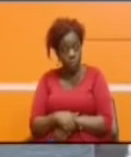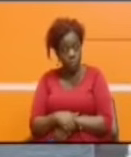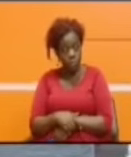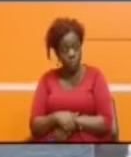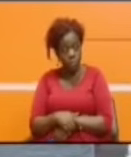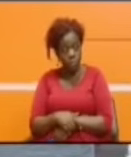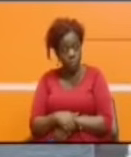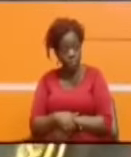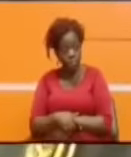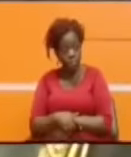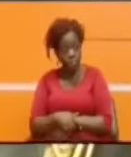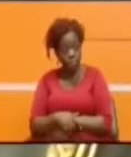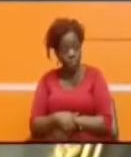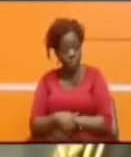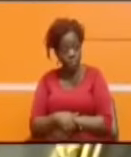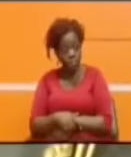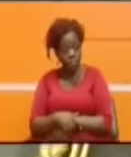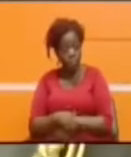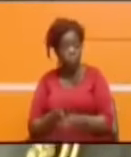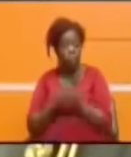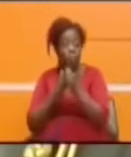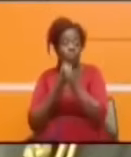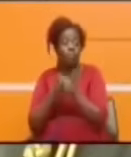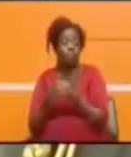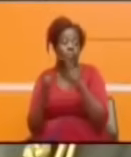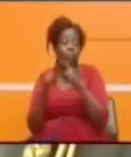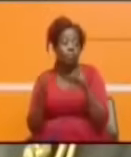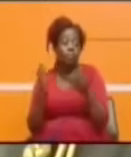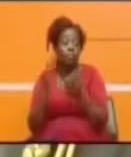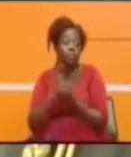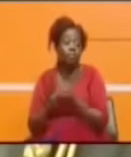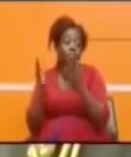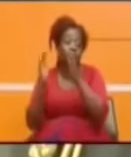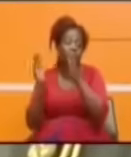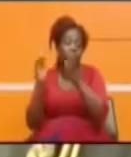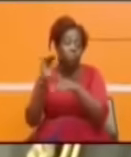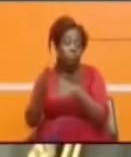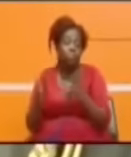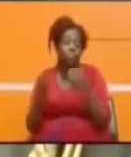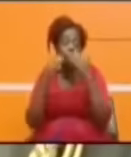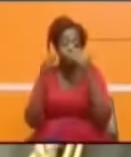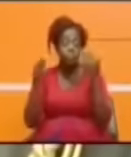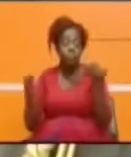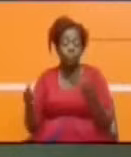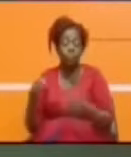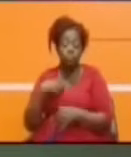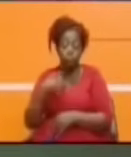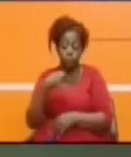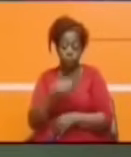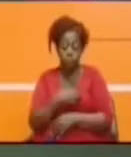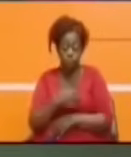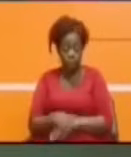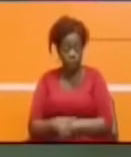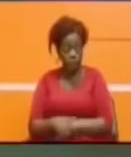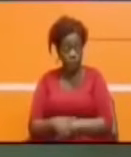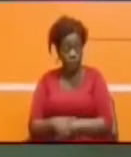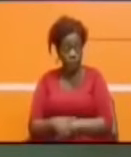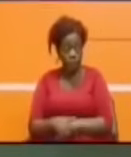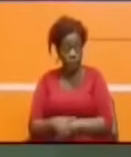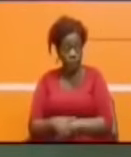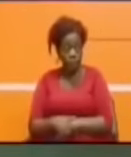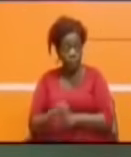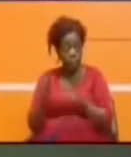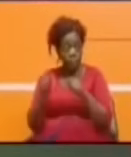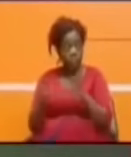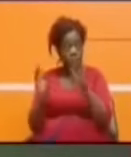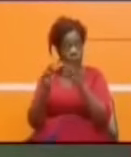please accept them. Abakulembeza ab'enjawulo abeetabye ku mukolo guno basiimye eggye lya UPDF. Ky'oba obona omukolo guno buli